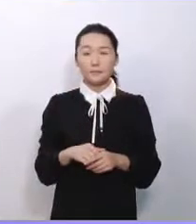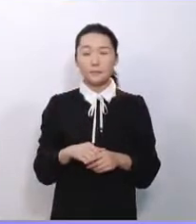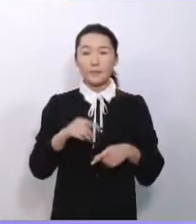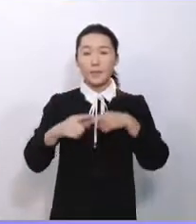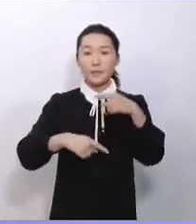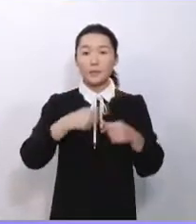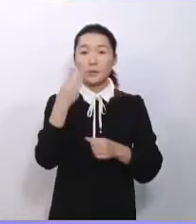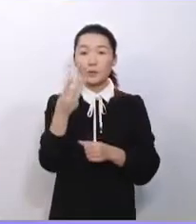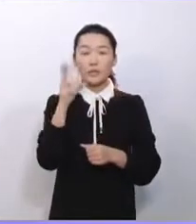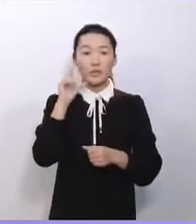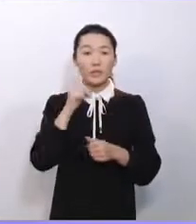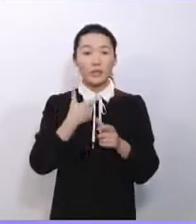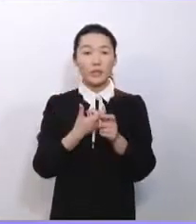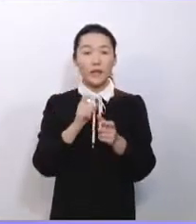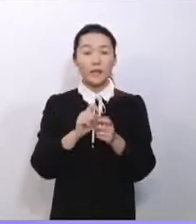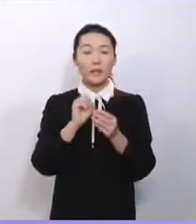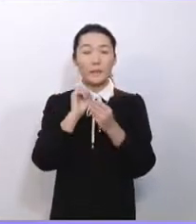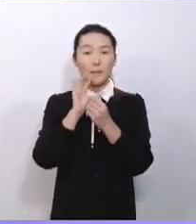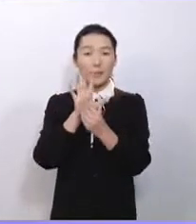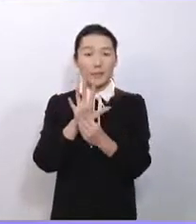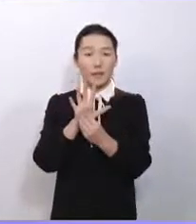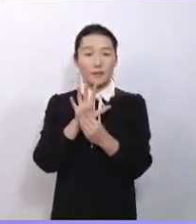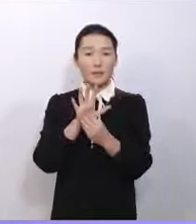Следующие три числа – это 15,